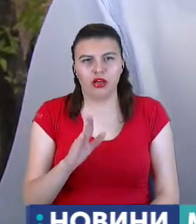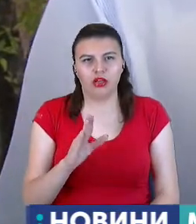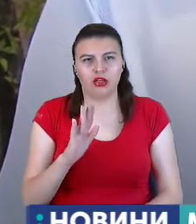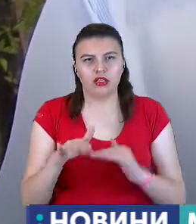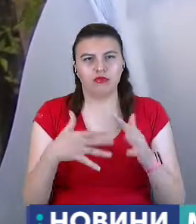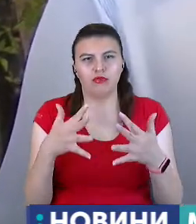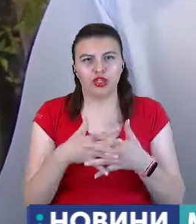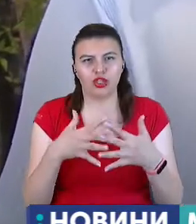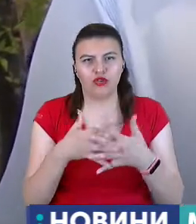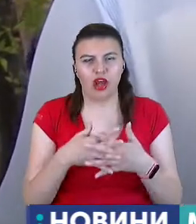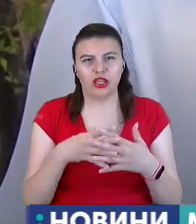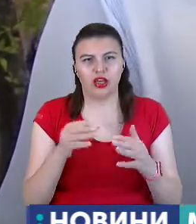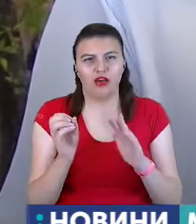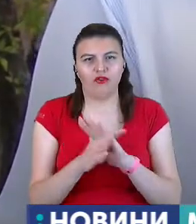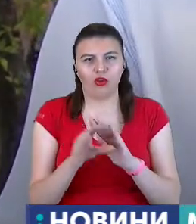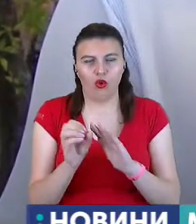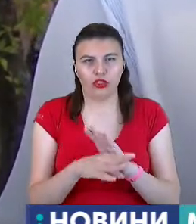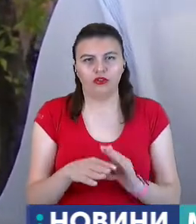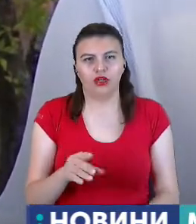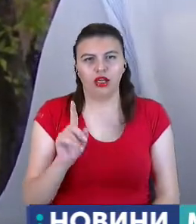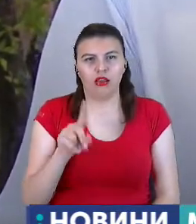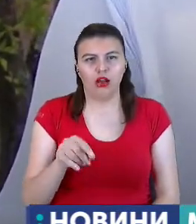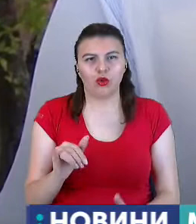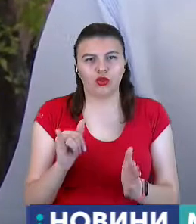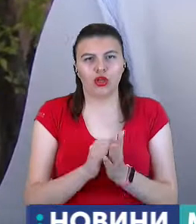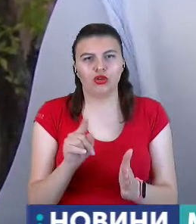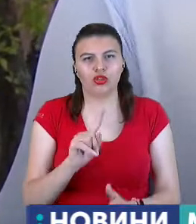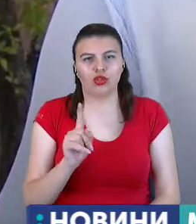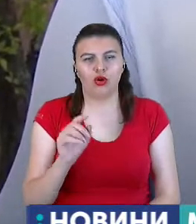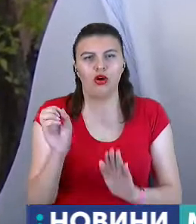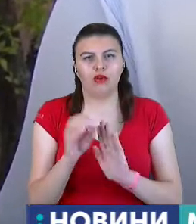змішування відходів, а також встановлено, що відходи